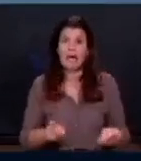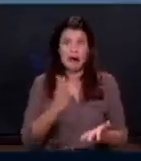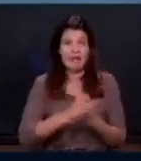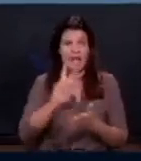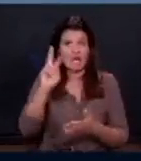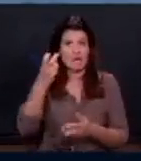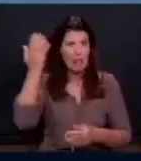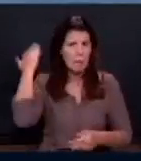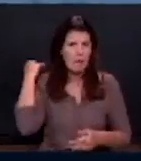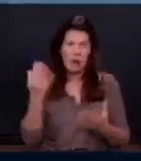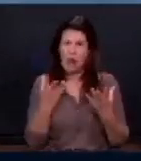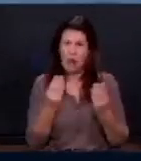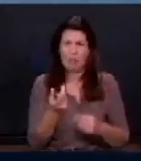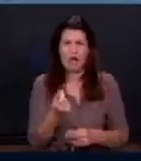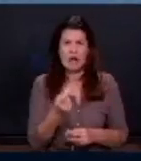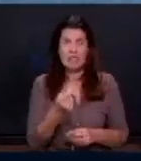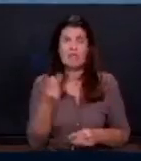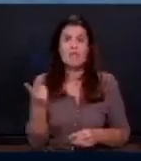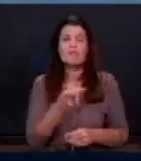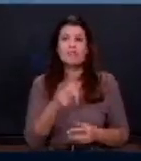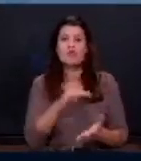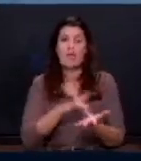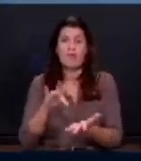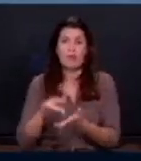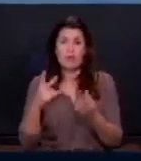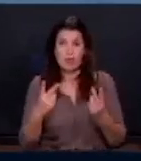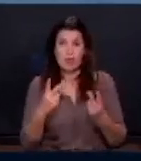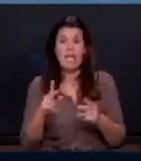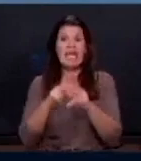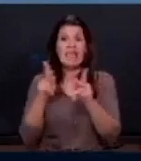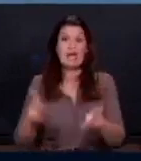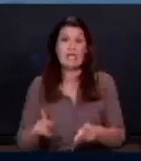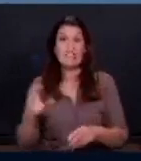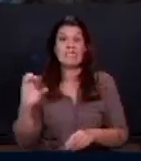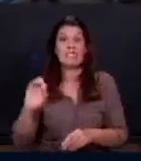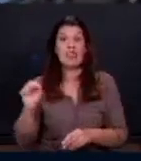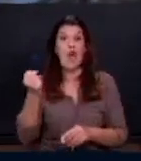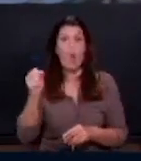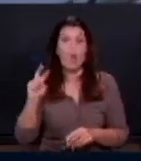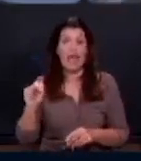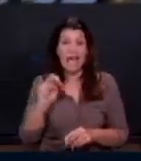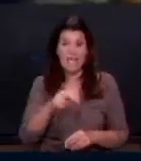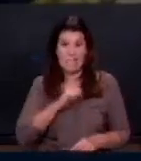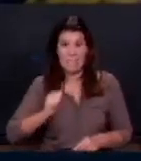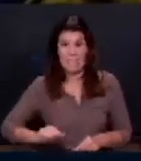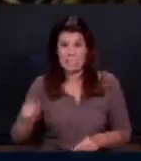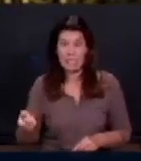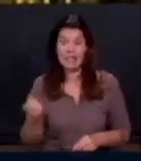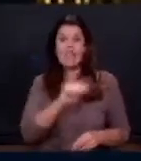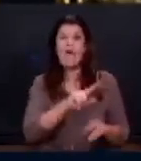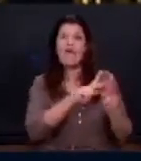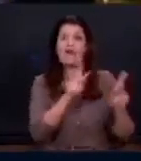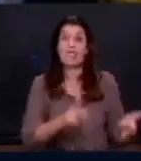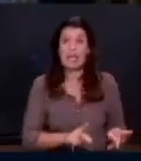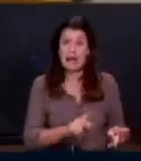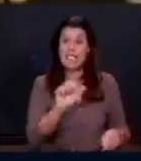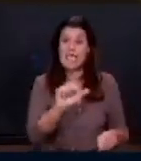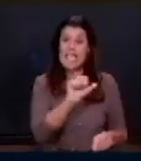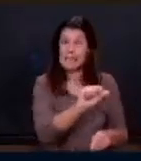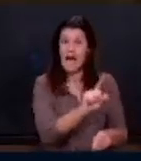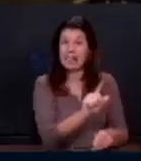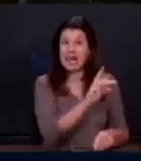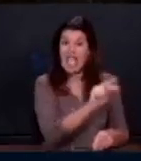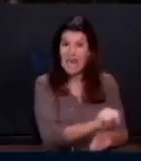כסף עצומים משני גופים עיקריים, קרן CNOOC הסינית וקרן KIA, Kuwait Investment